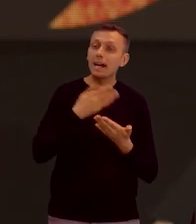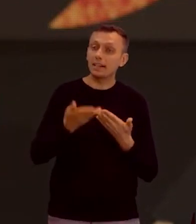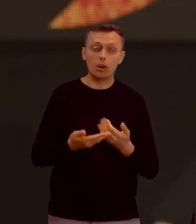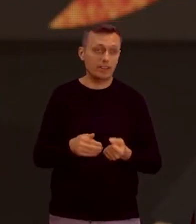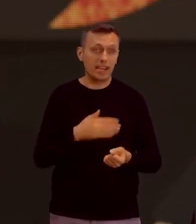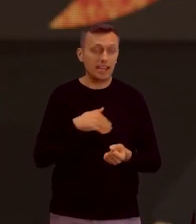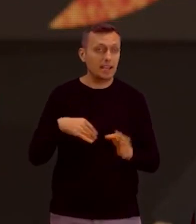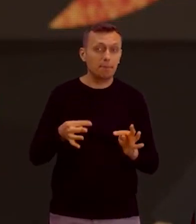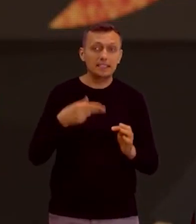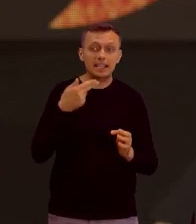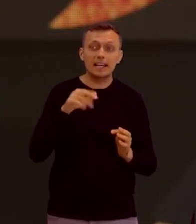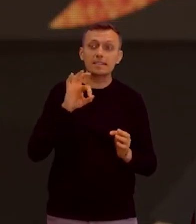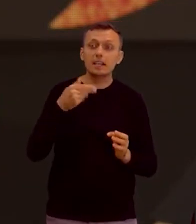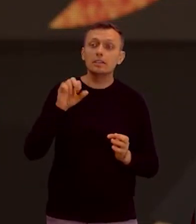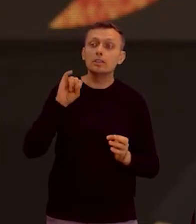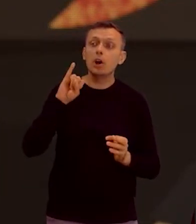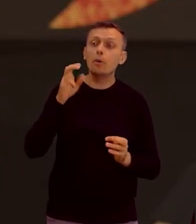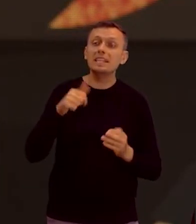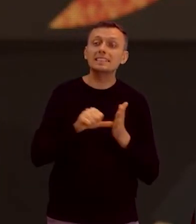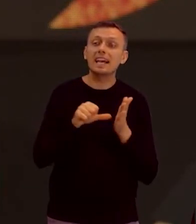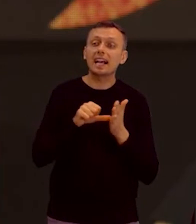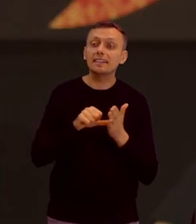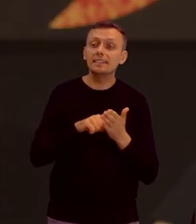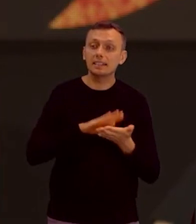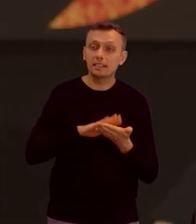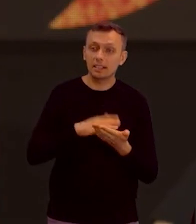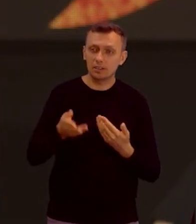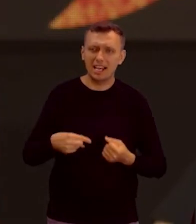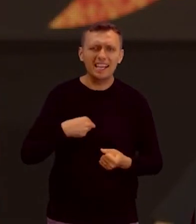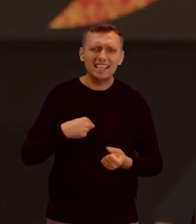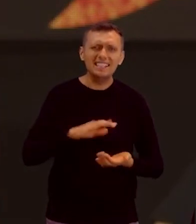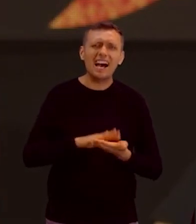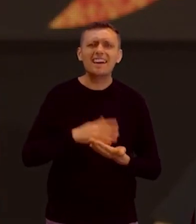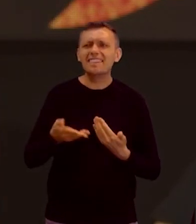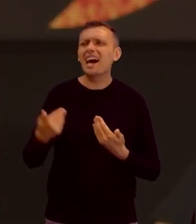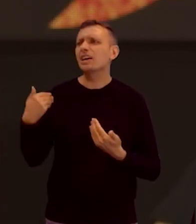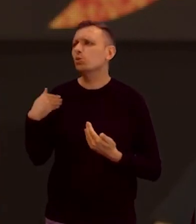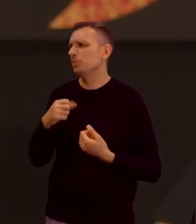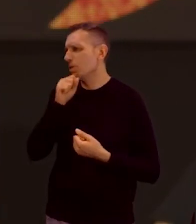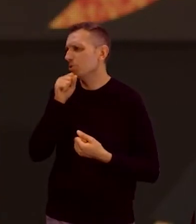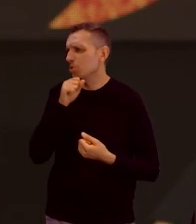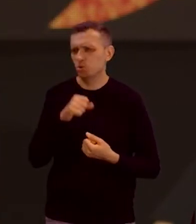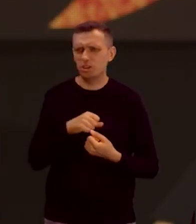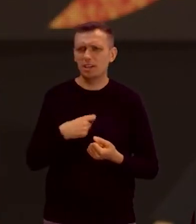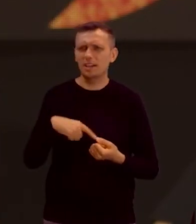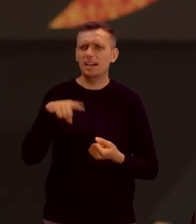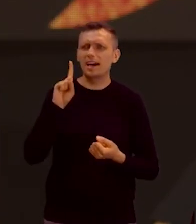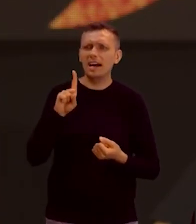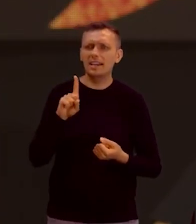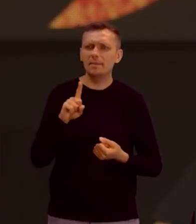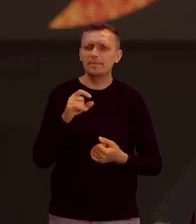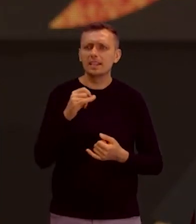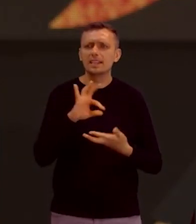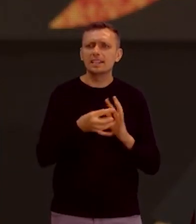człowiekiem spełnionym. Nagród mam sporo na swoim koncie. Natomiast jak na Zamku Królewskim mogłam